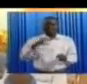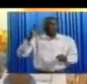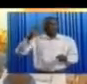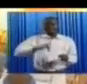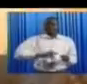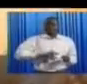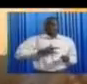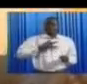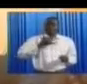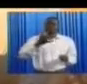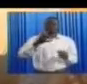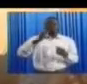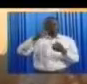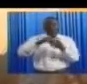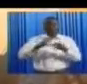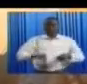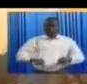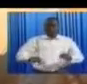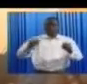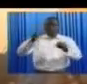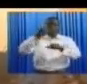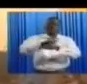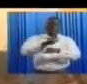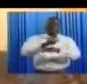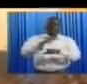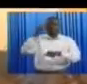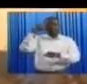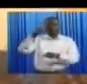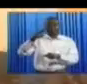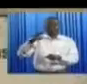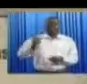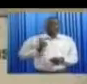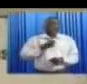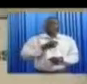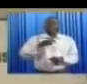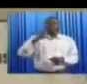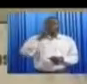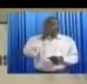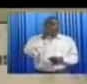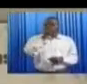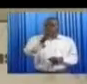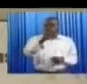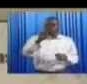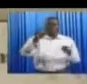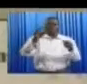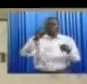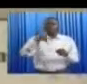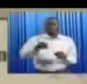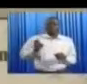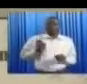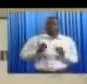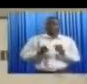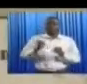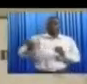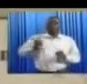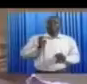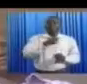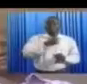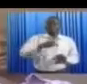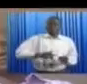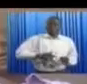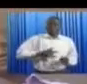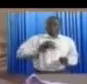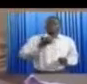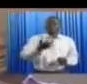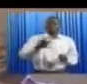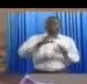sensibilisation et la synergie d'action constituent l'option préconisée. Nous sommes convaincus qu'en échangeant, en essayant de sensibiliser, de